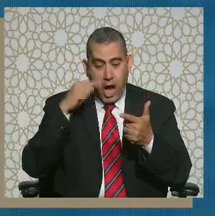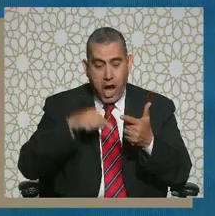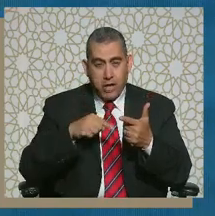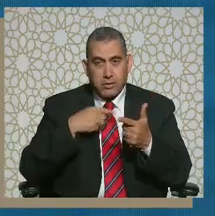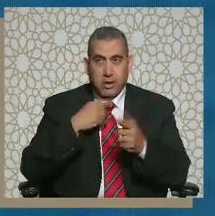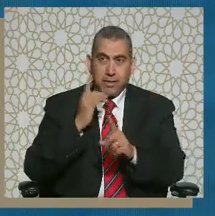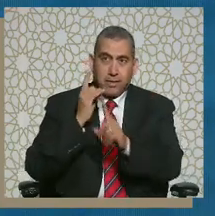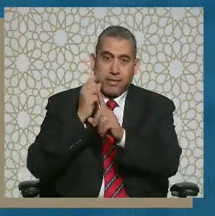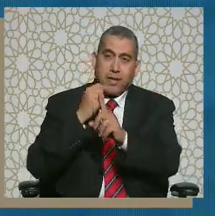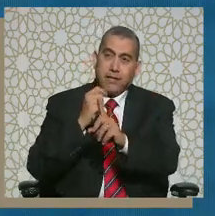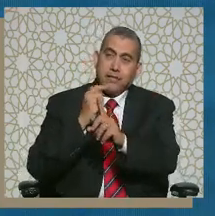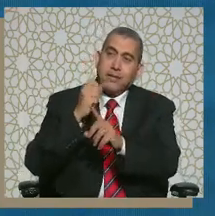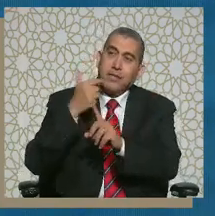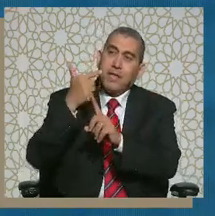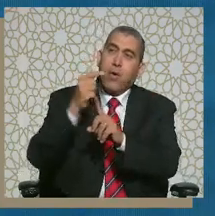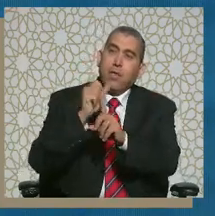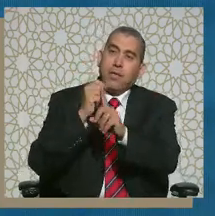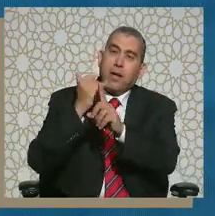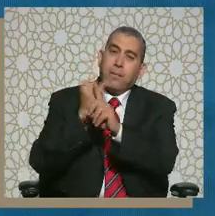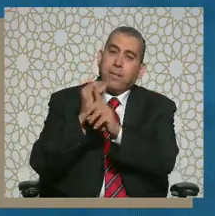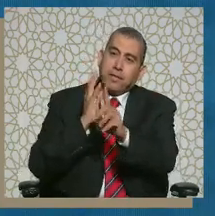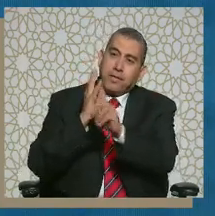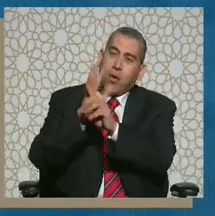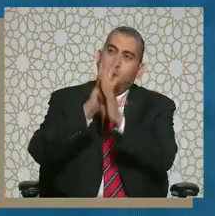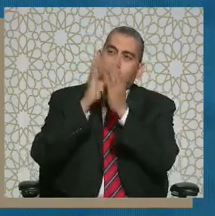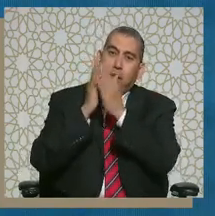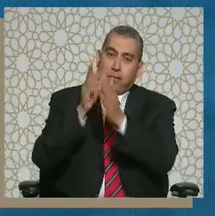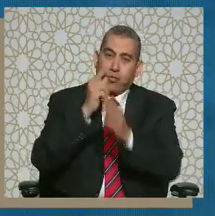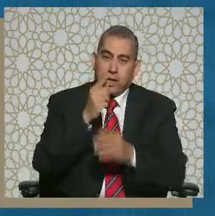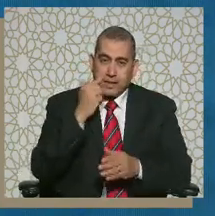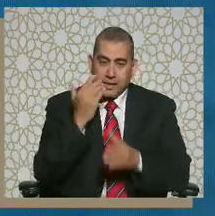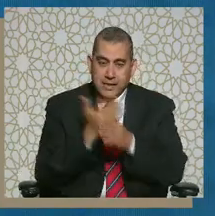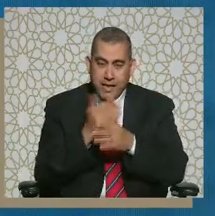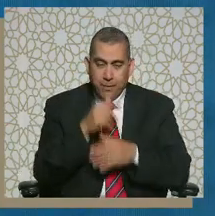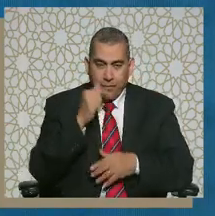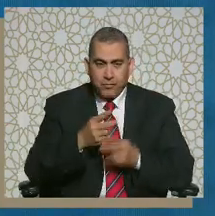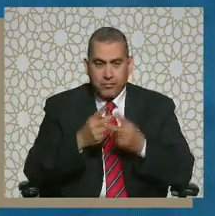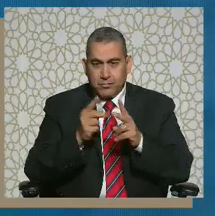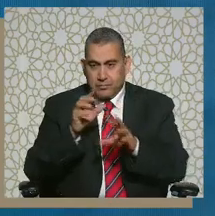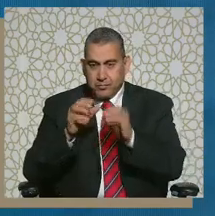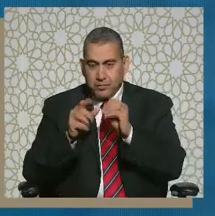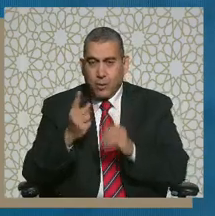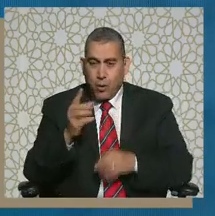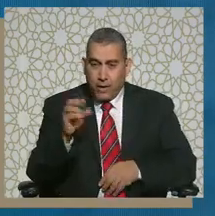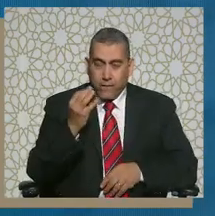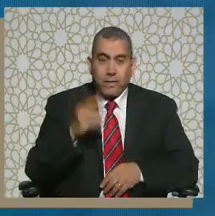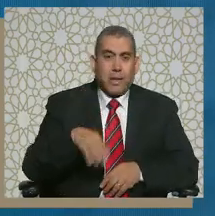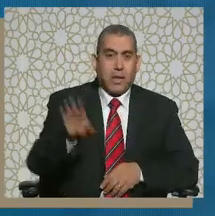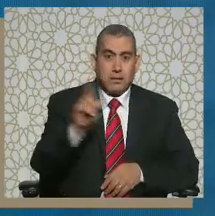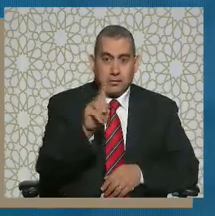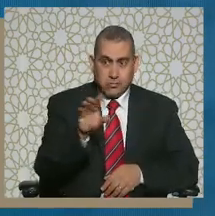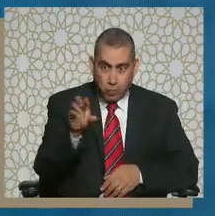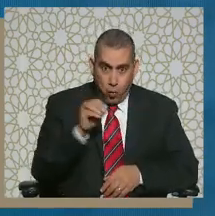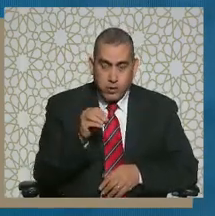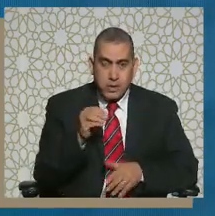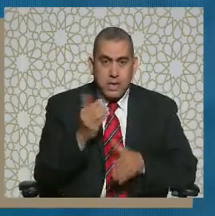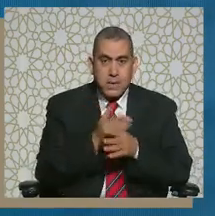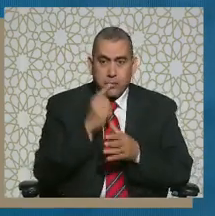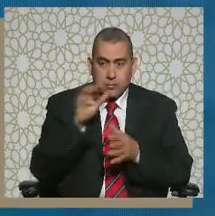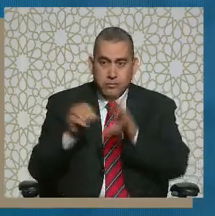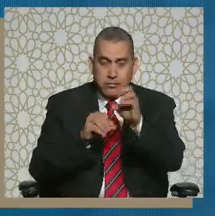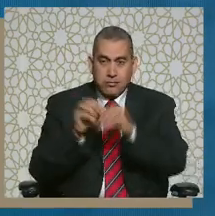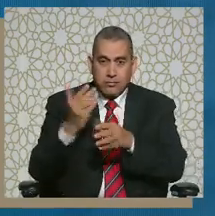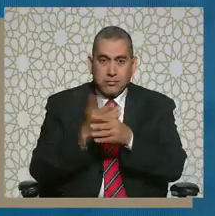بالتوكل اوعى تشوف سبب من الاسباب متاح اليك وتتركه خد بكل الاسباب